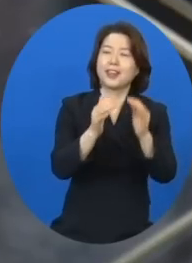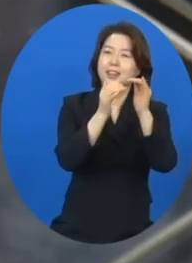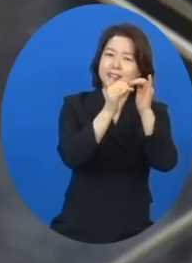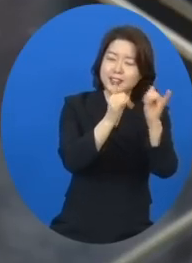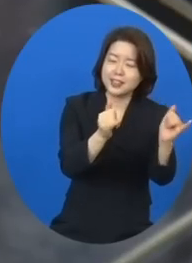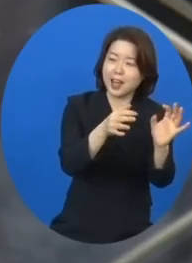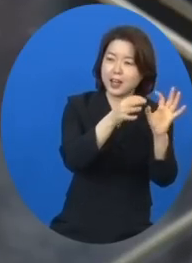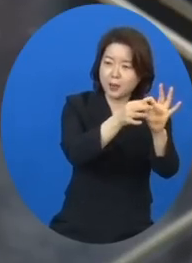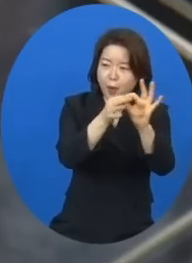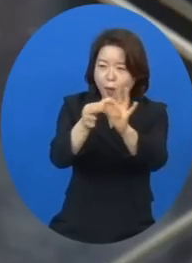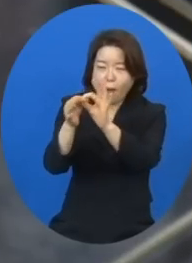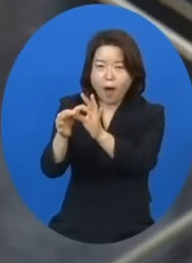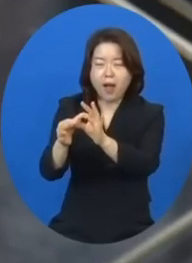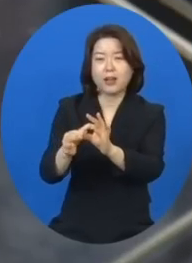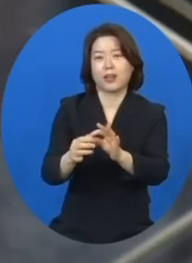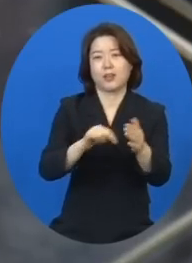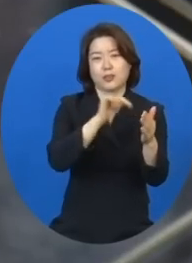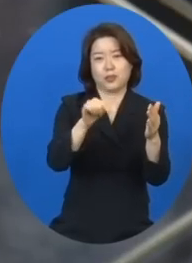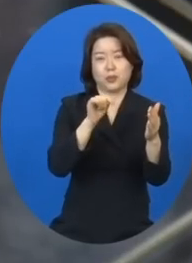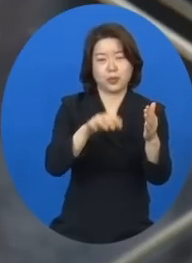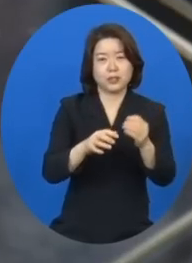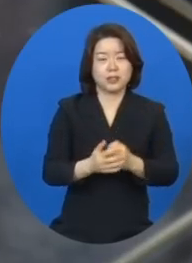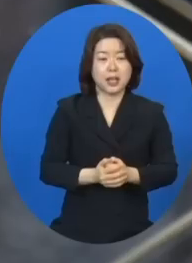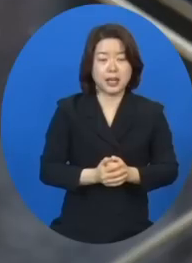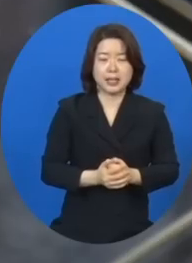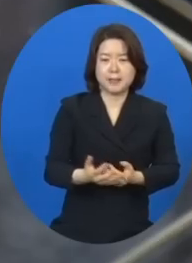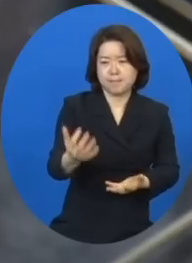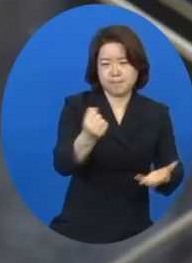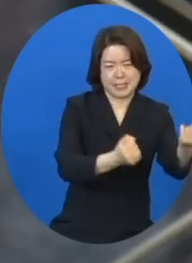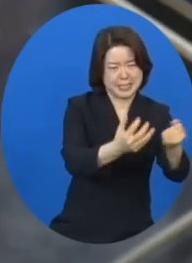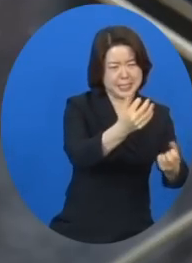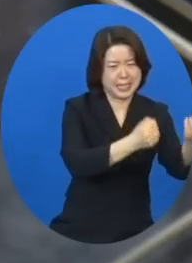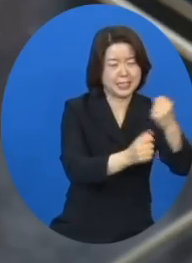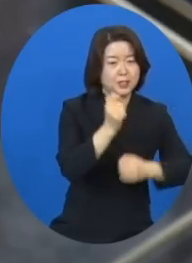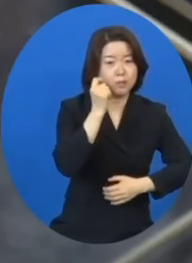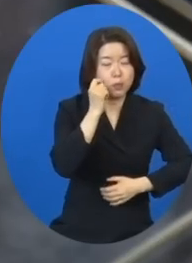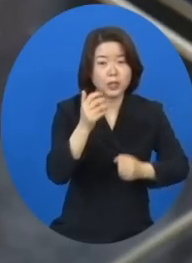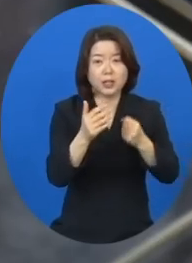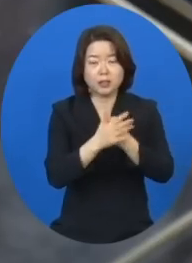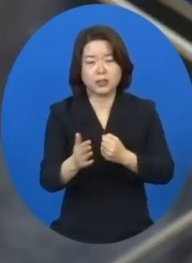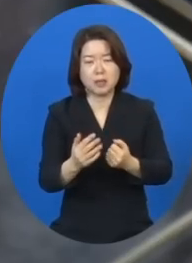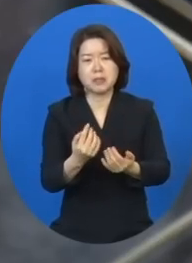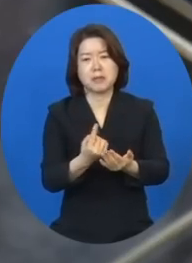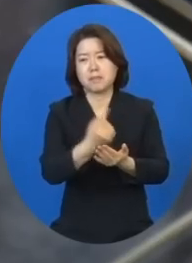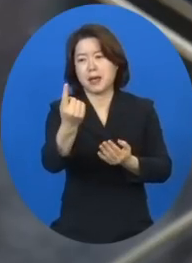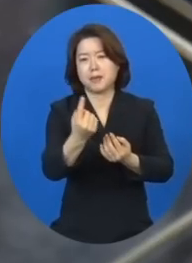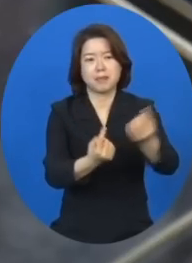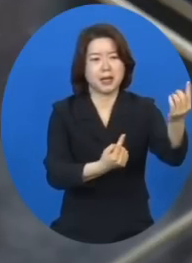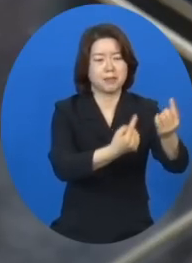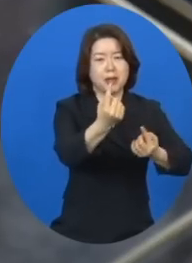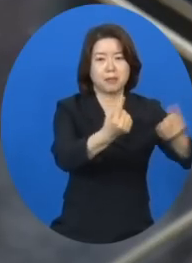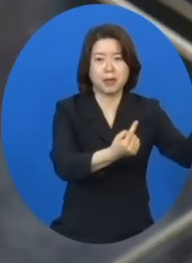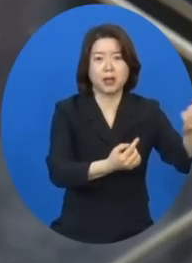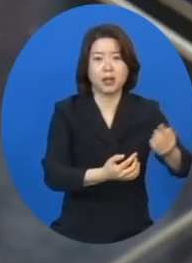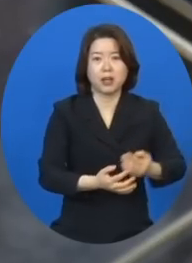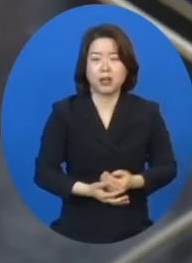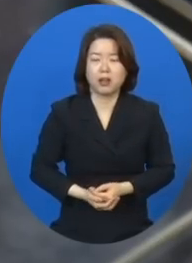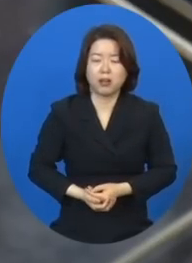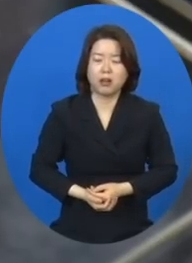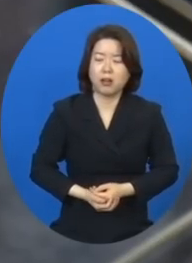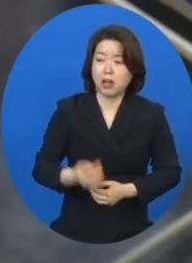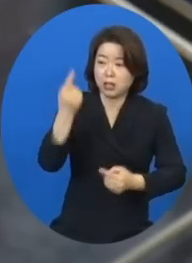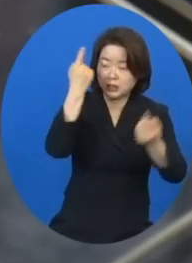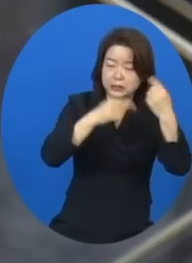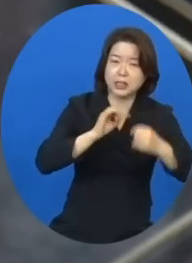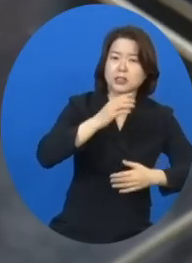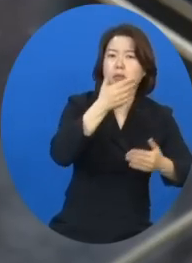사람과의 관계 속에서 얻지 못하는 것들 때문에 떠나가게 되자 상처만 남고 비난만